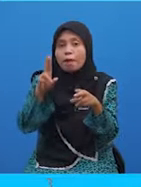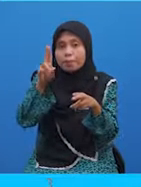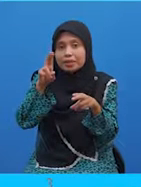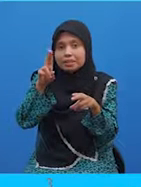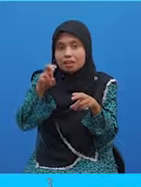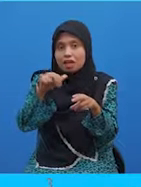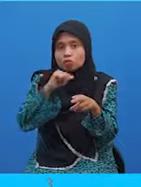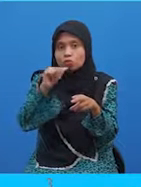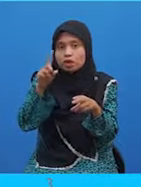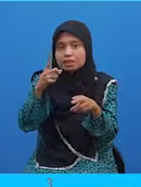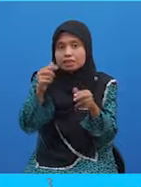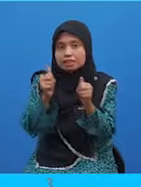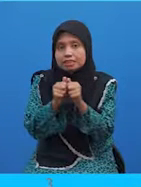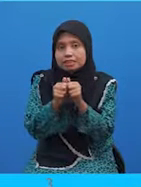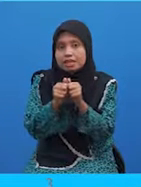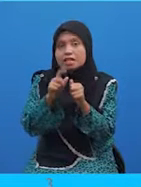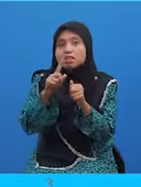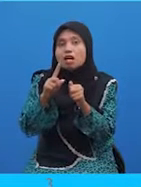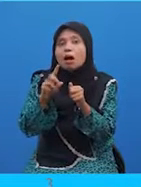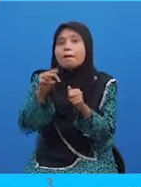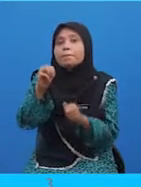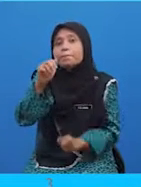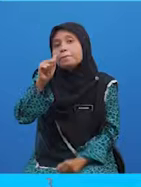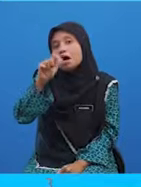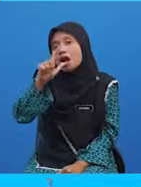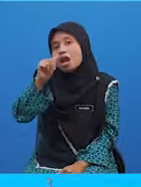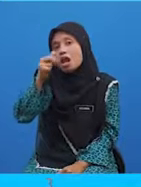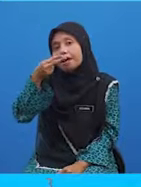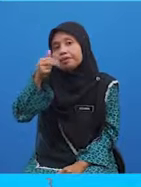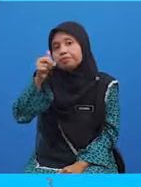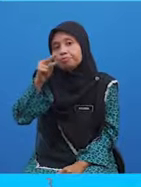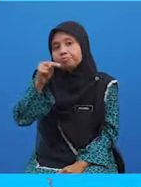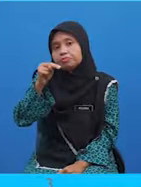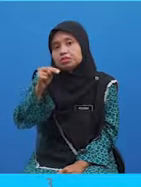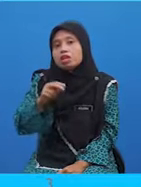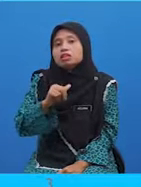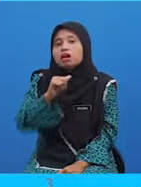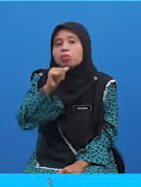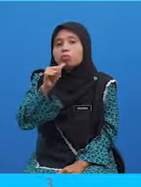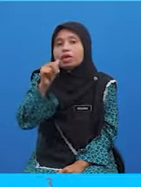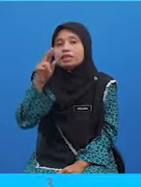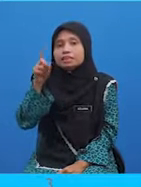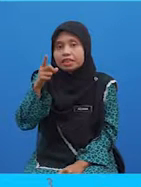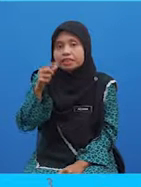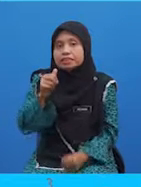pasangan bukan sahaja dengan malahan atau bukan sahaja dengan